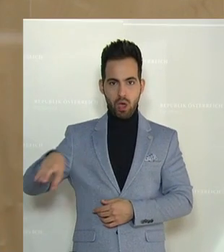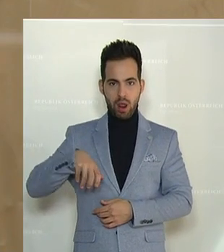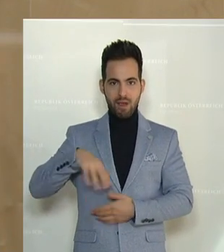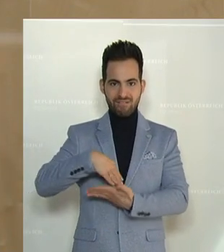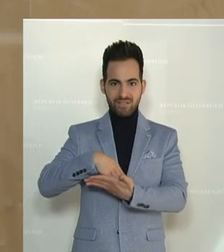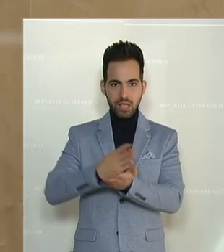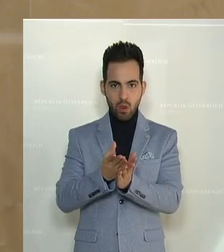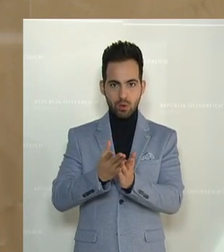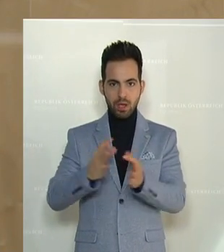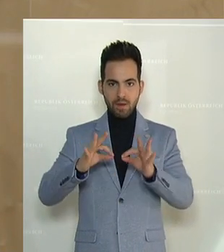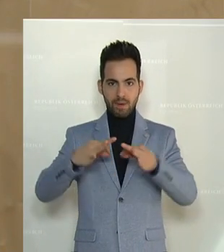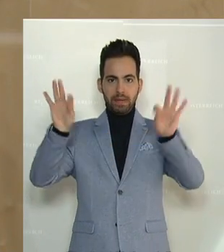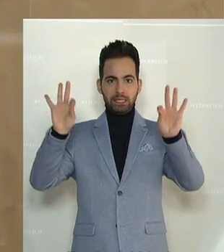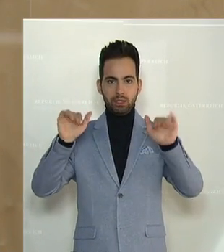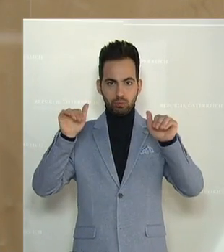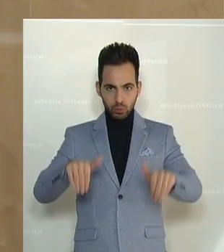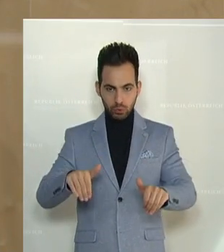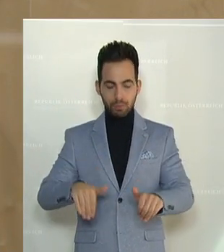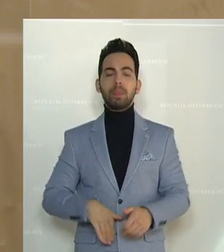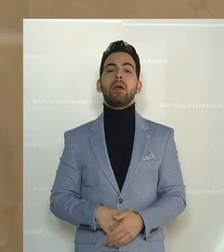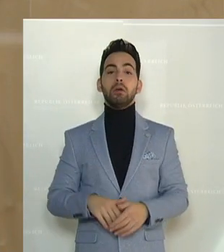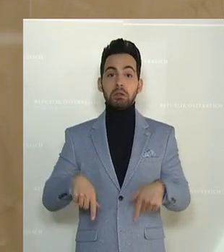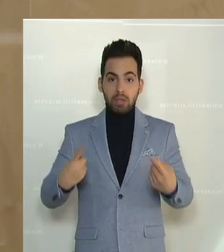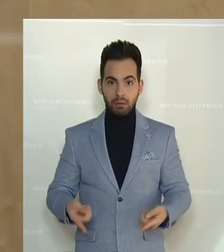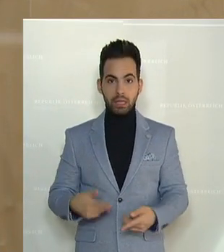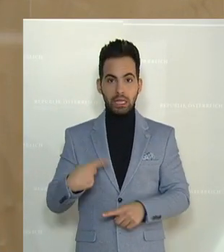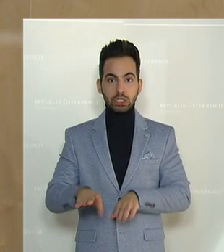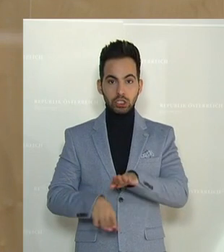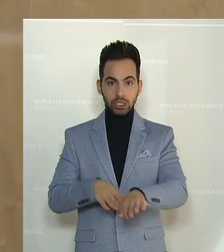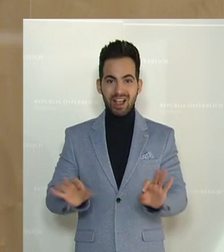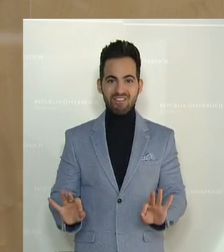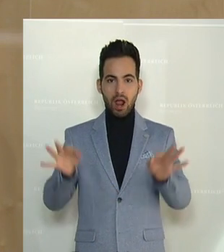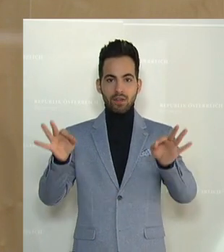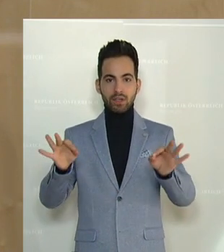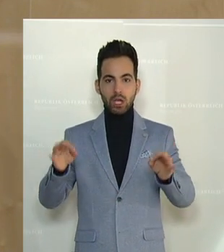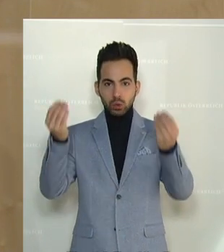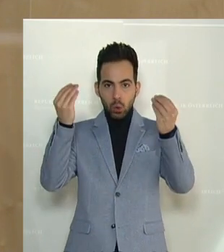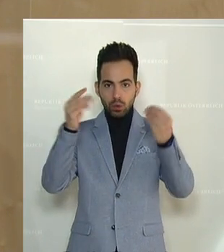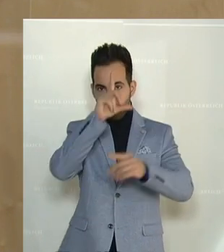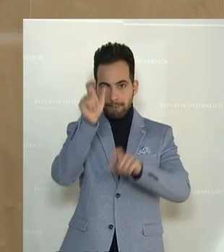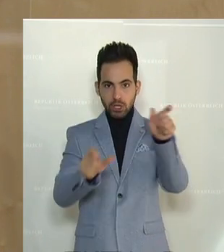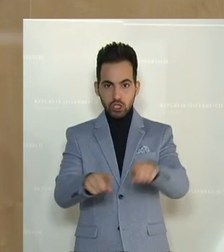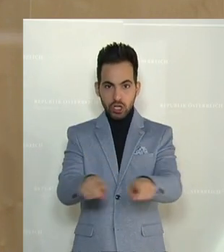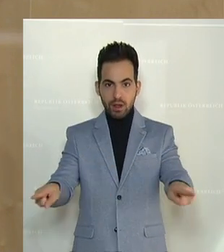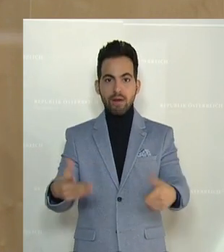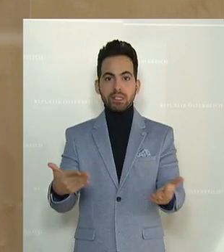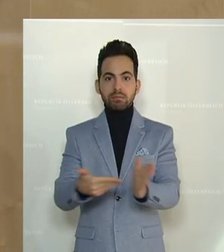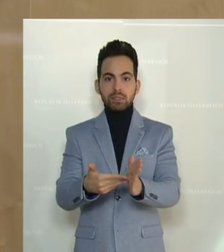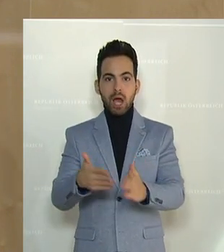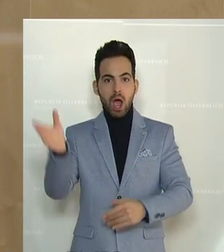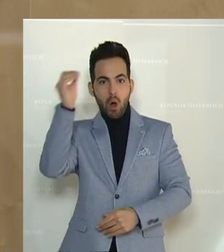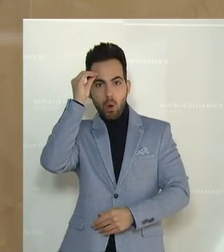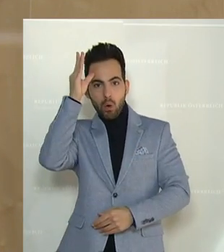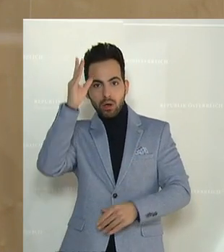Verteilung verbessern. Wir müssen Qualifikationen verbessern bei den Menschen, die notwendigen Qualifikationen